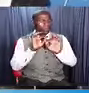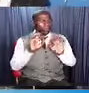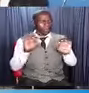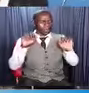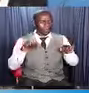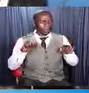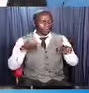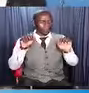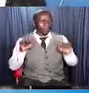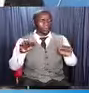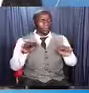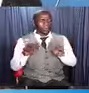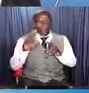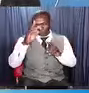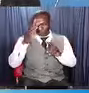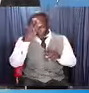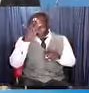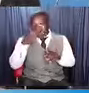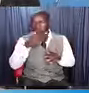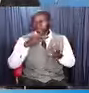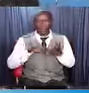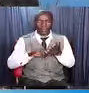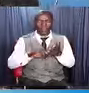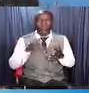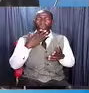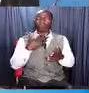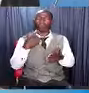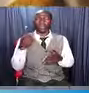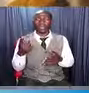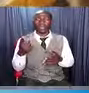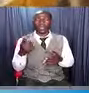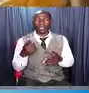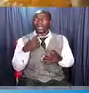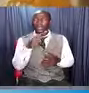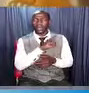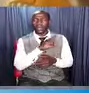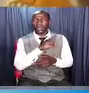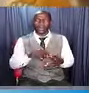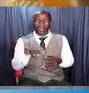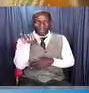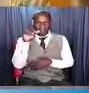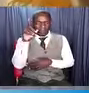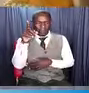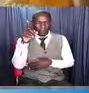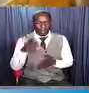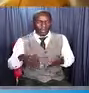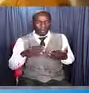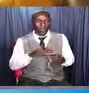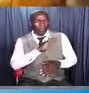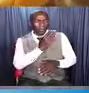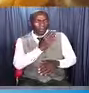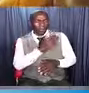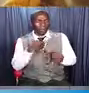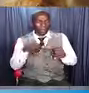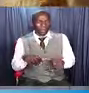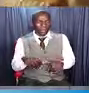there is no one who is able kutii mume, to obey your husband, utake, it's for you to mange, want, Bwana naomba, tell the Lord that I pray uwezo wa kukaa, to